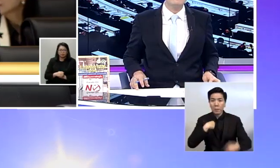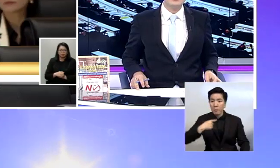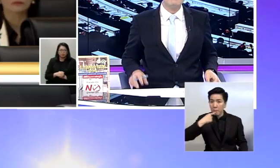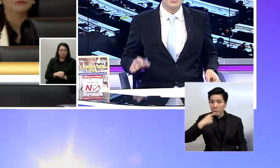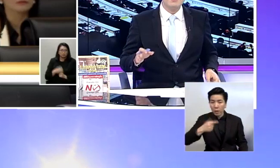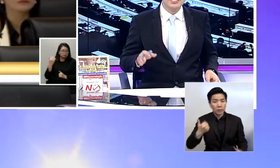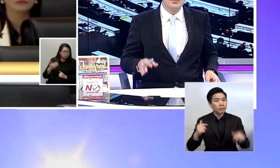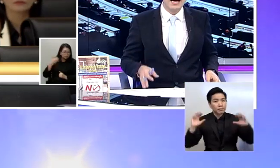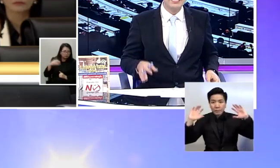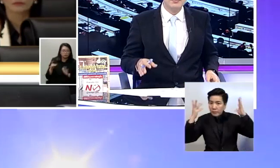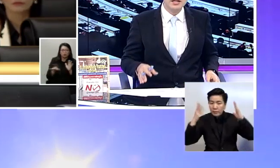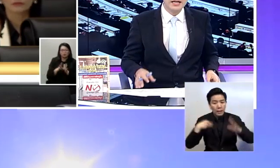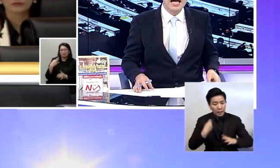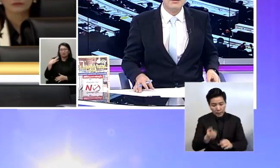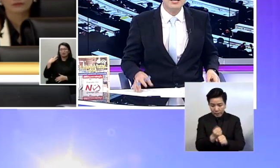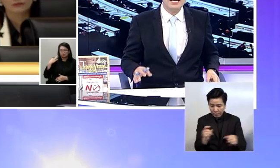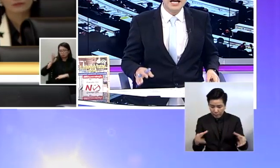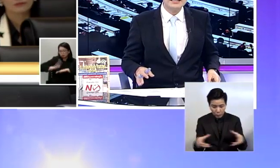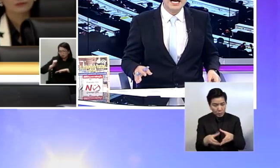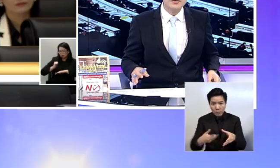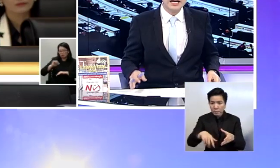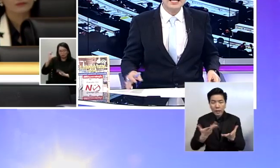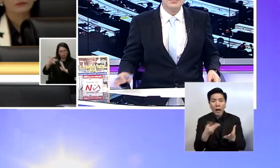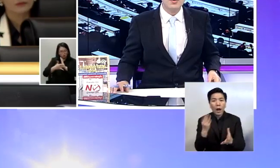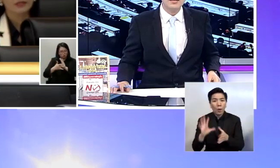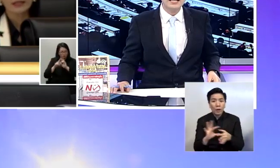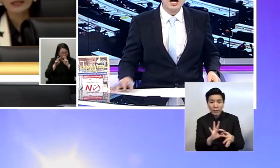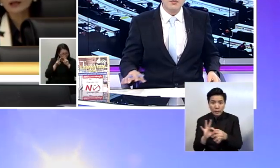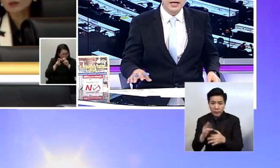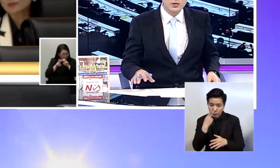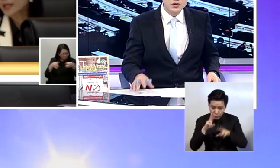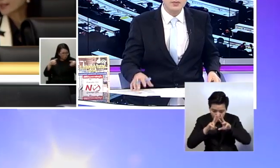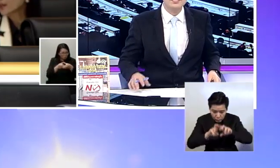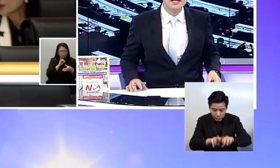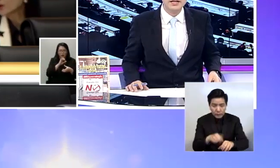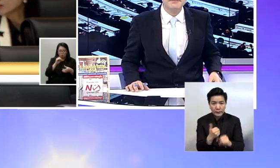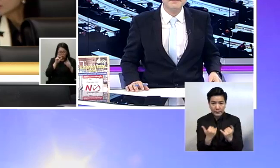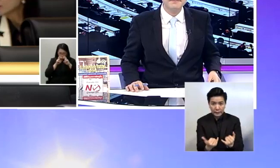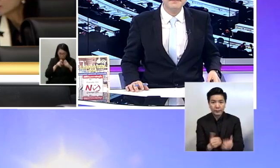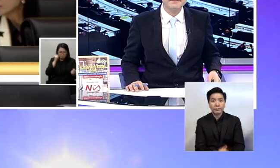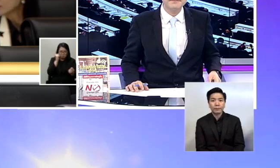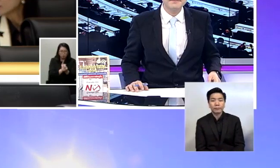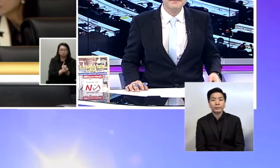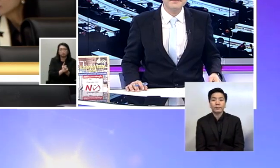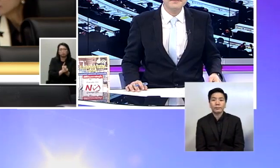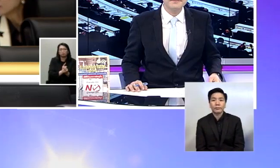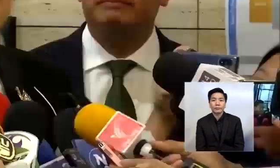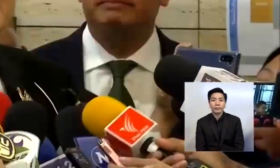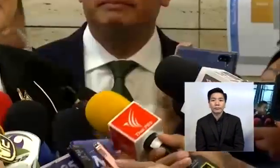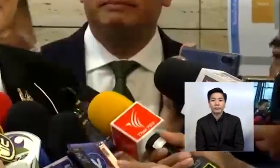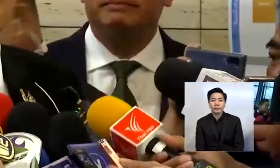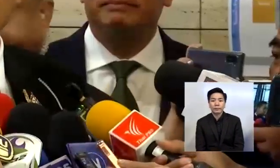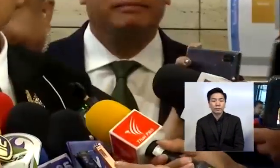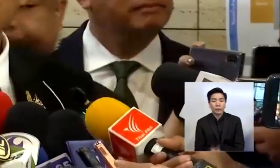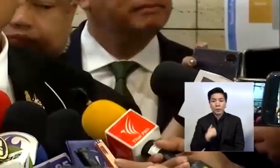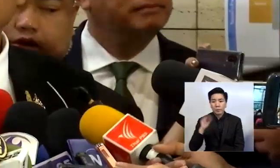นะครับว่าไม่มีนโยบายให้ทำเรื่องดังกล่าวและจะให้หน่วยงานที่เกี่ยวข้องนั้นเข้าไปตรวจสอบเรื่องนี้ด้วยครับ ก็ผมยังไม่ทราบ